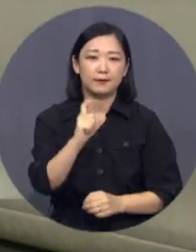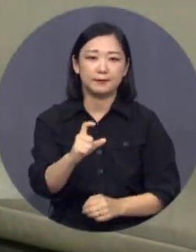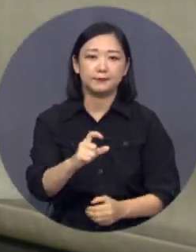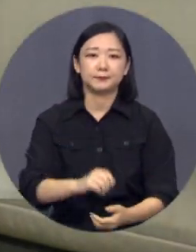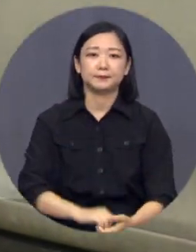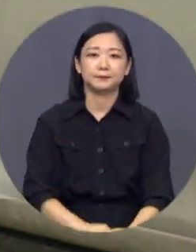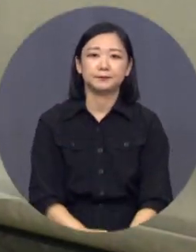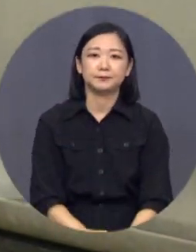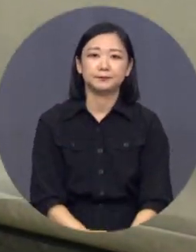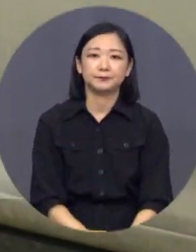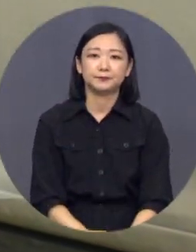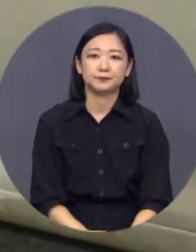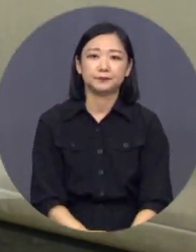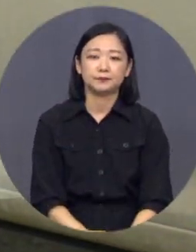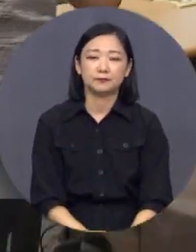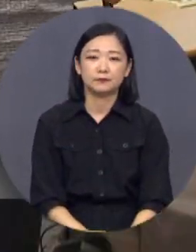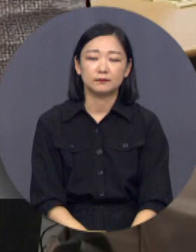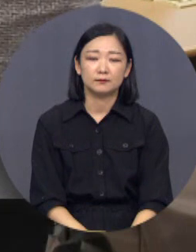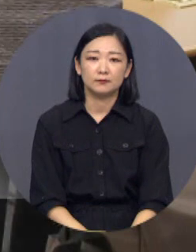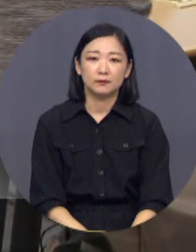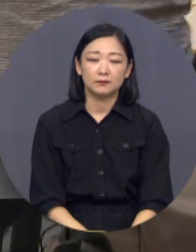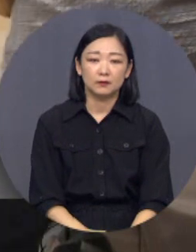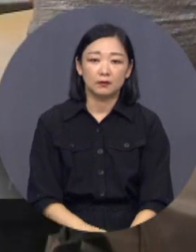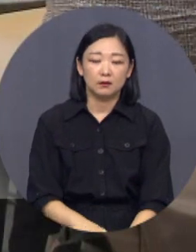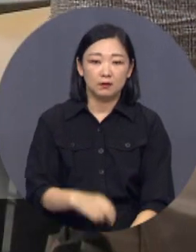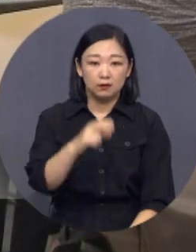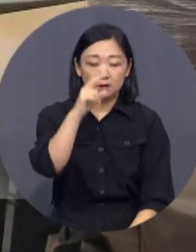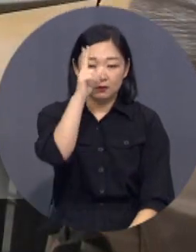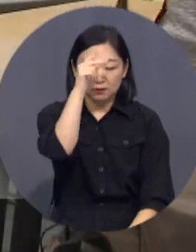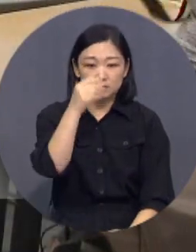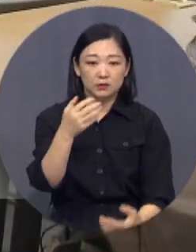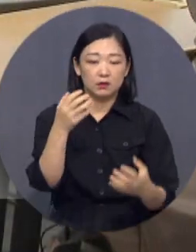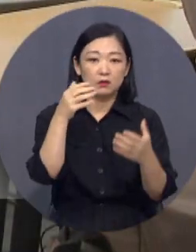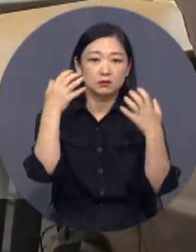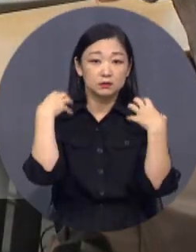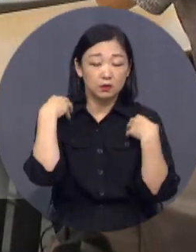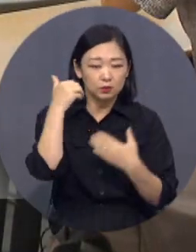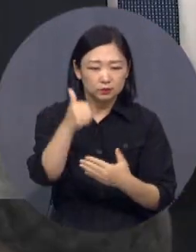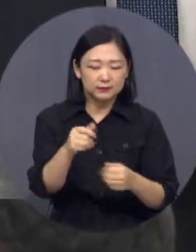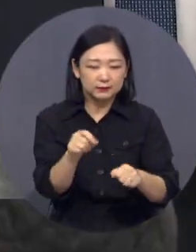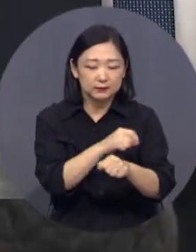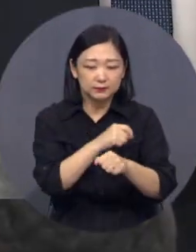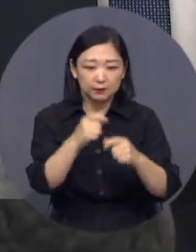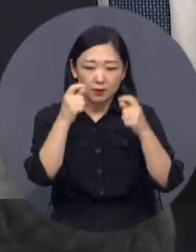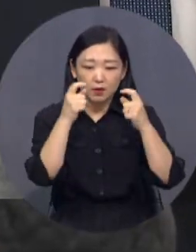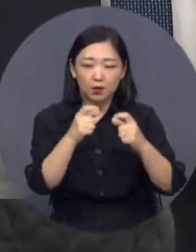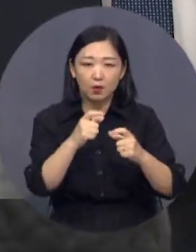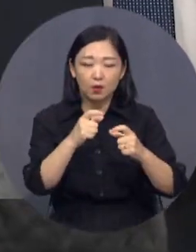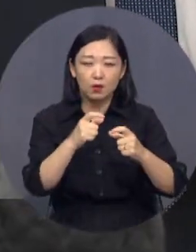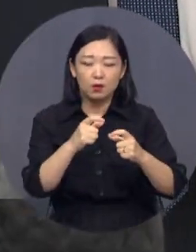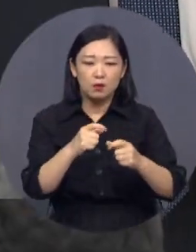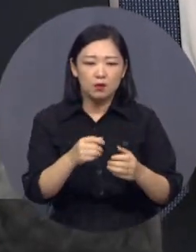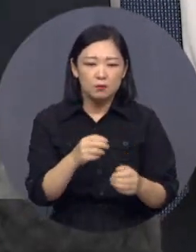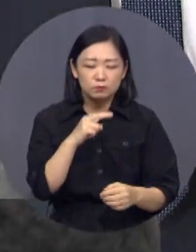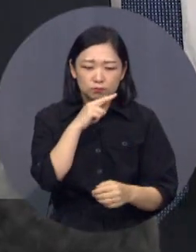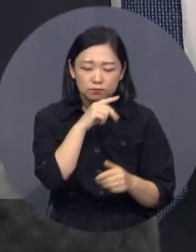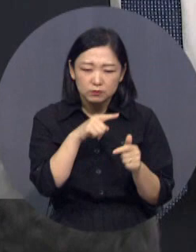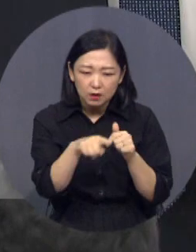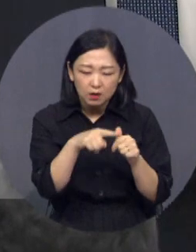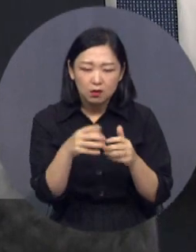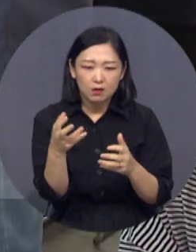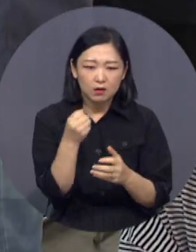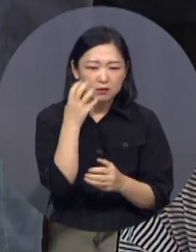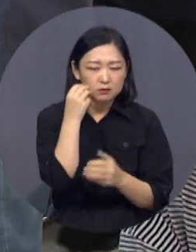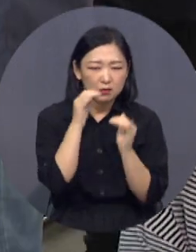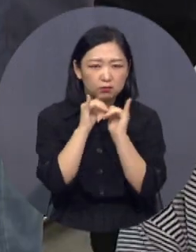강화하기로 했습니다 한편 유닉은 경찰청장은 특별지안 활동을 선포하고 흉기소지 의심자와 이상